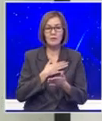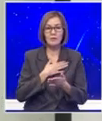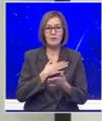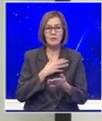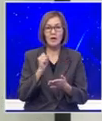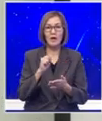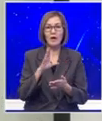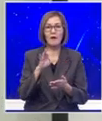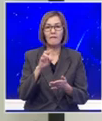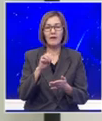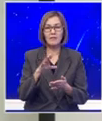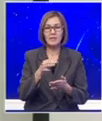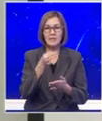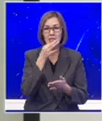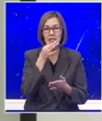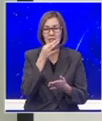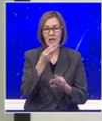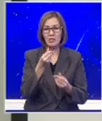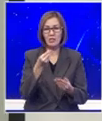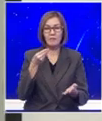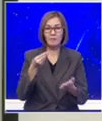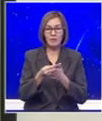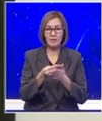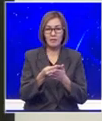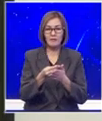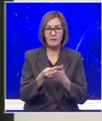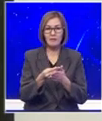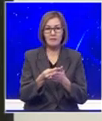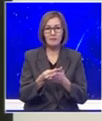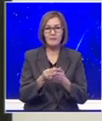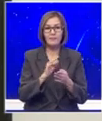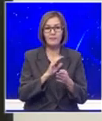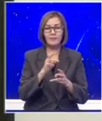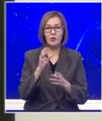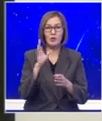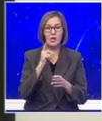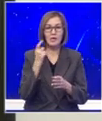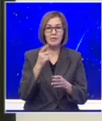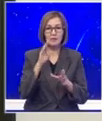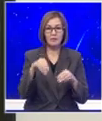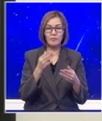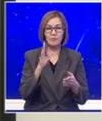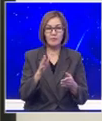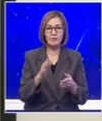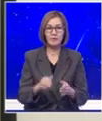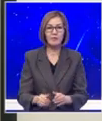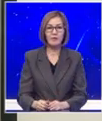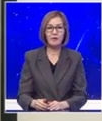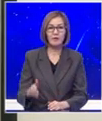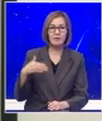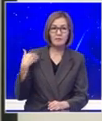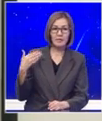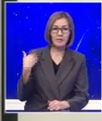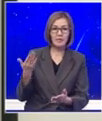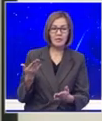субсидия дейді. Біз сол ақшаны напрямой неге производителге береміз, сіз айтқандай. Ана сіз минеральный удобрение айтқанда,